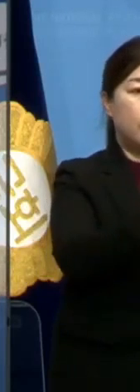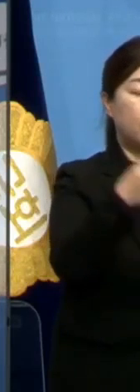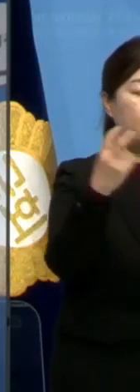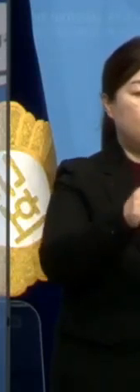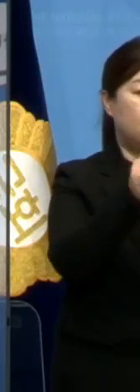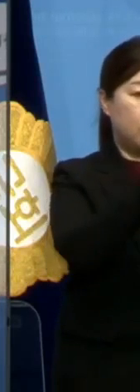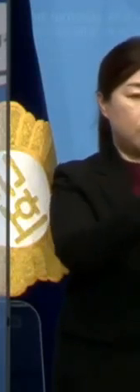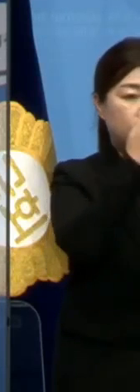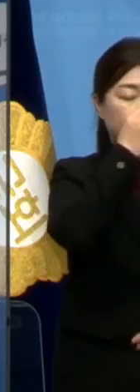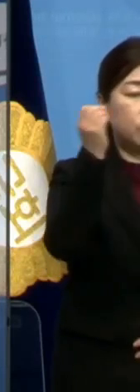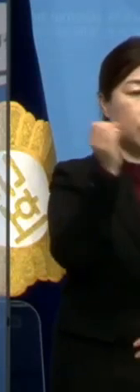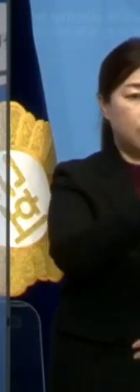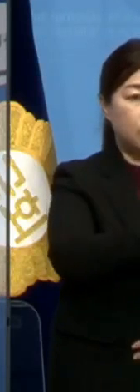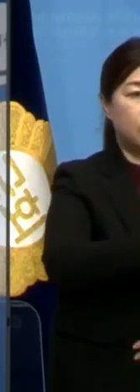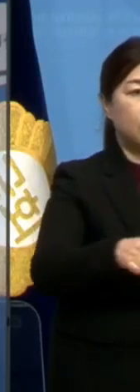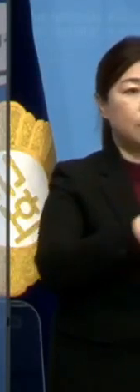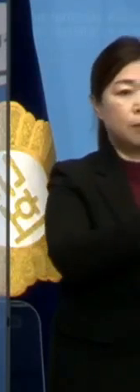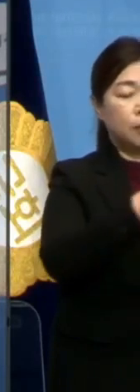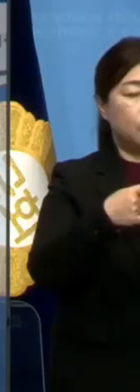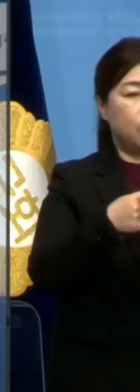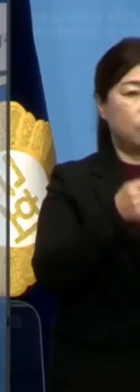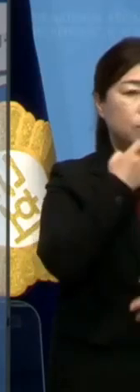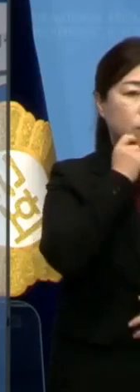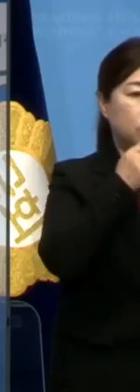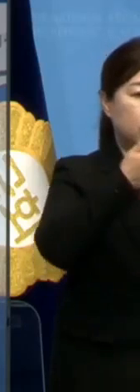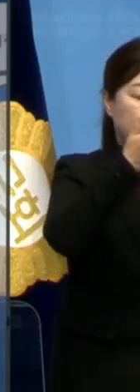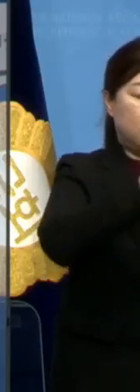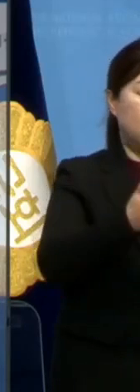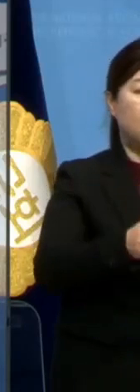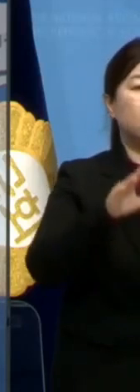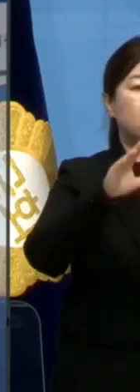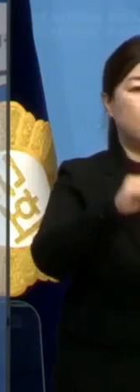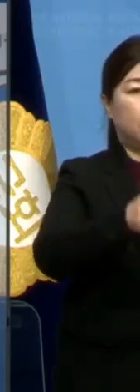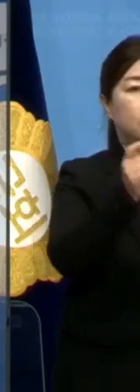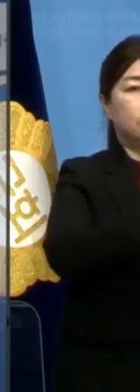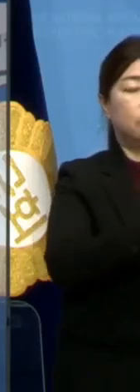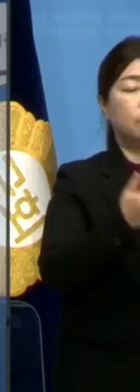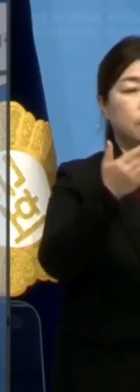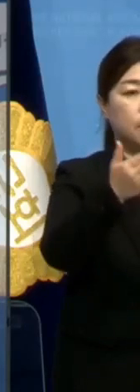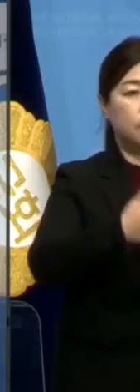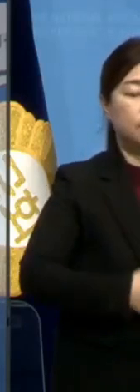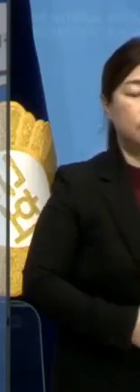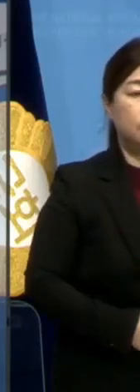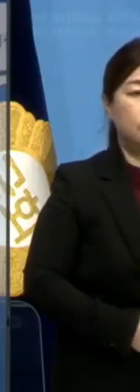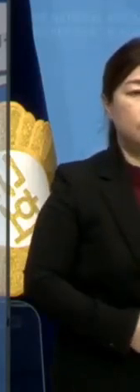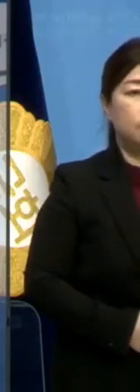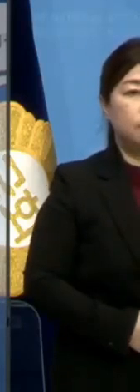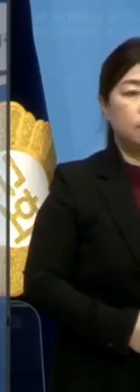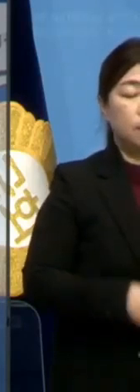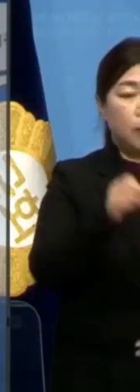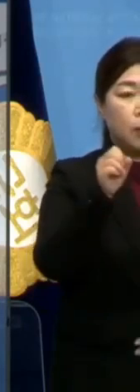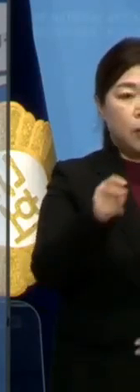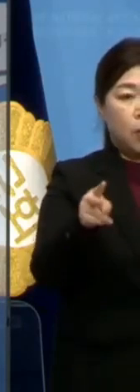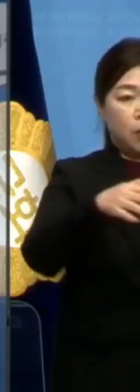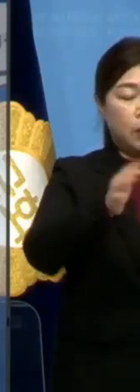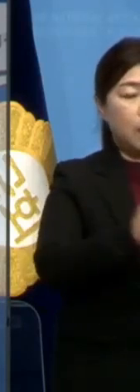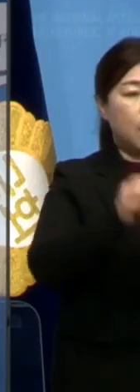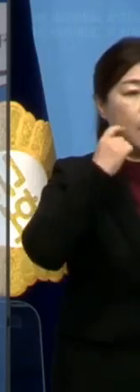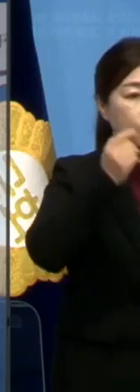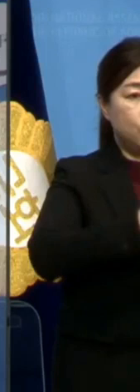상대를 무시하는 일방적인 요구를 중단할 것을 촉구합니다. 여당의